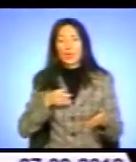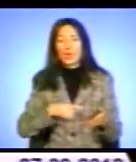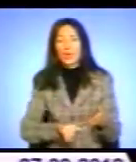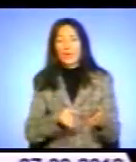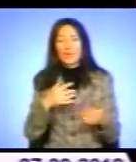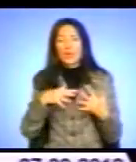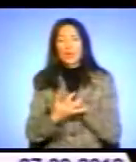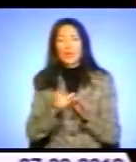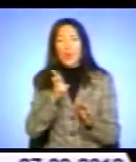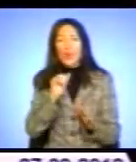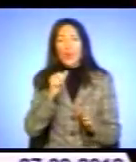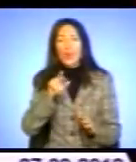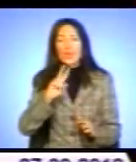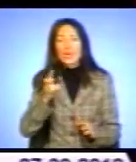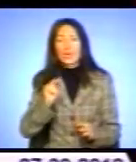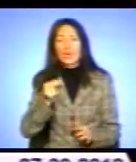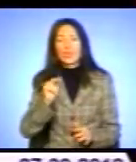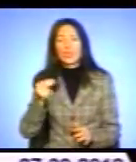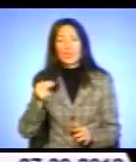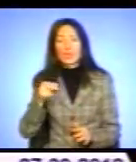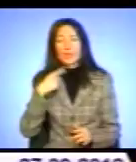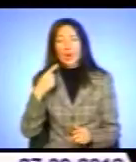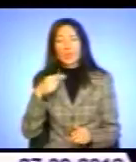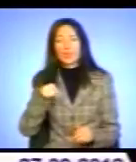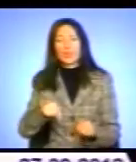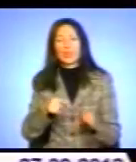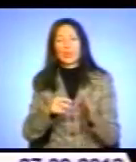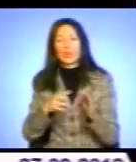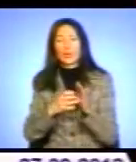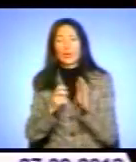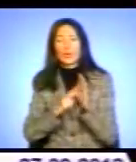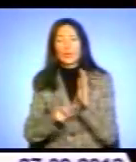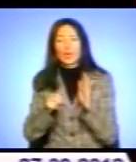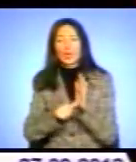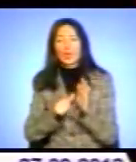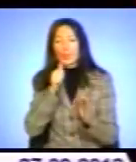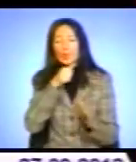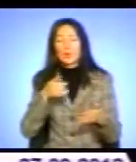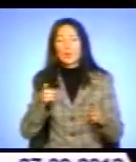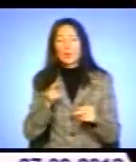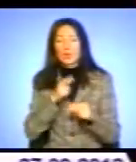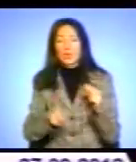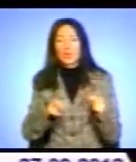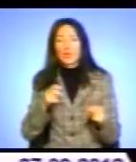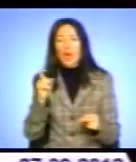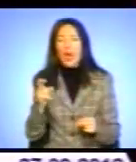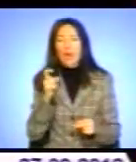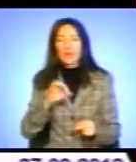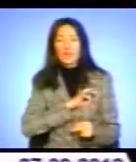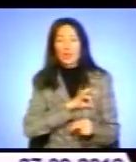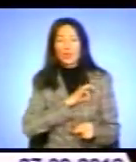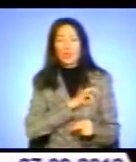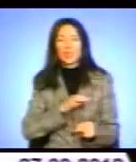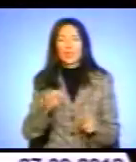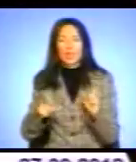Буянки Чернігівської області. У 1976 році закінчив Харківський юридичний інститут та розпочав